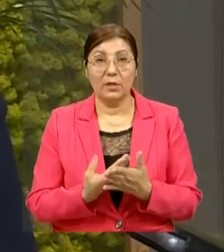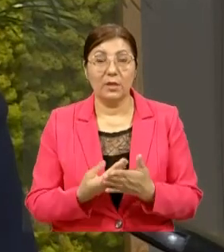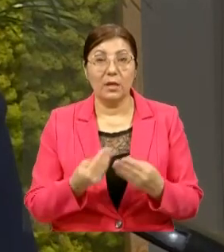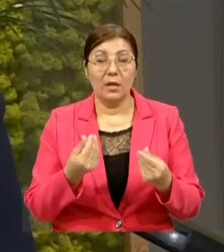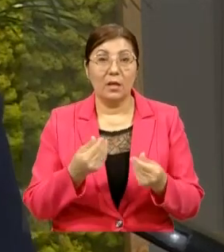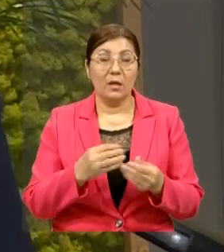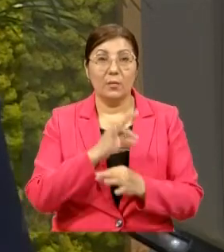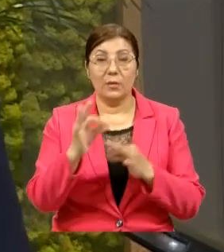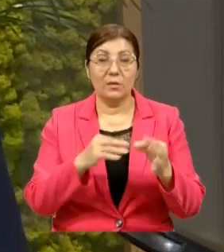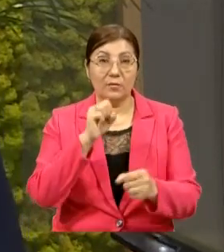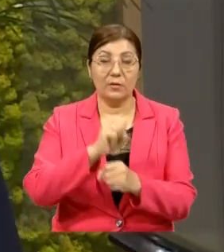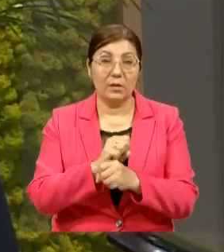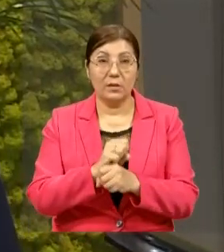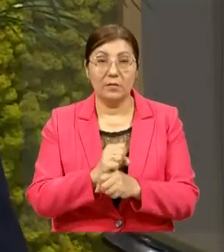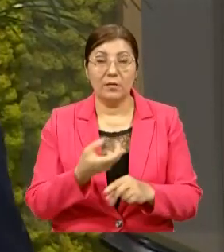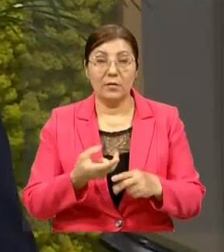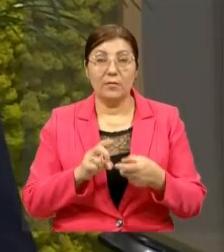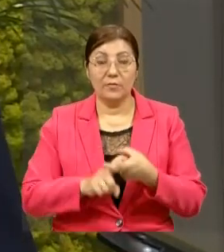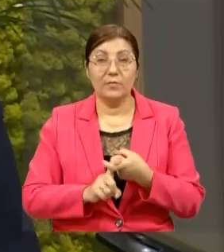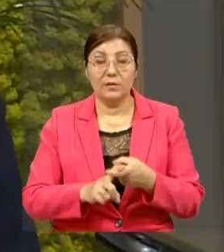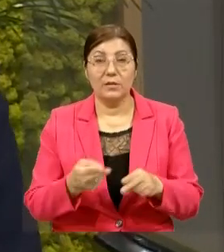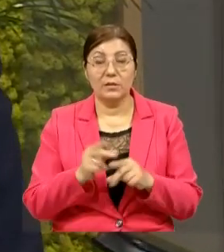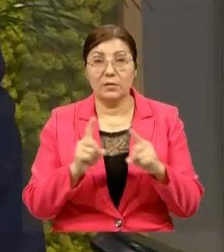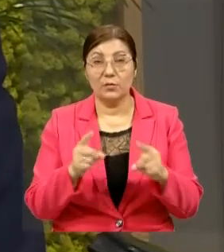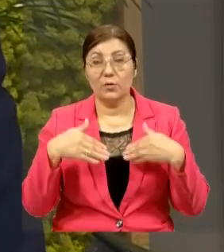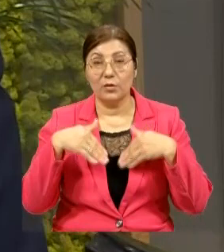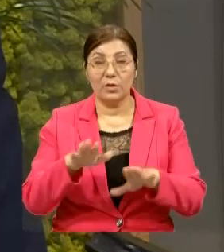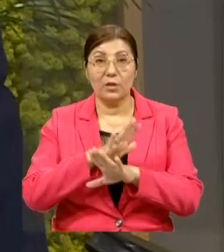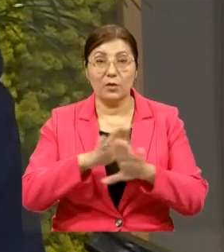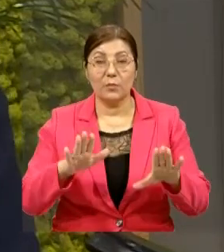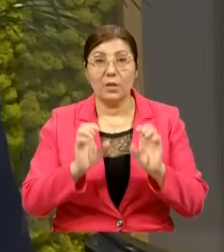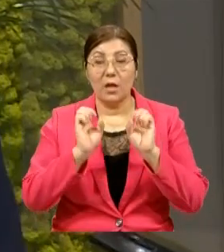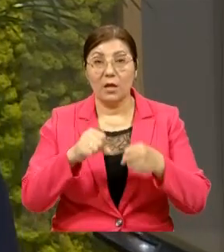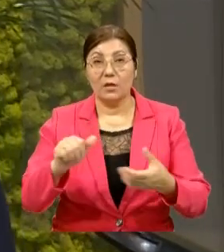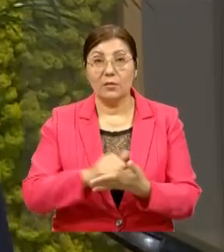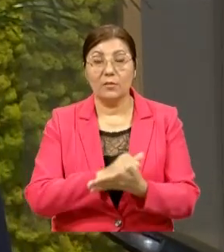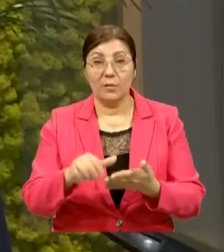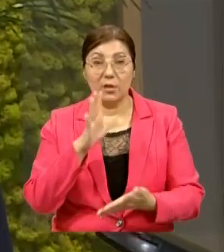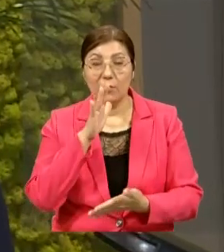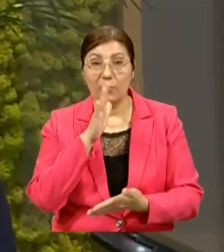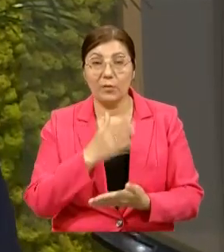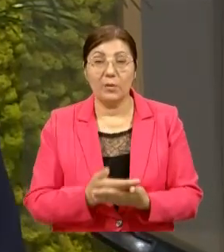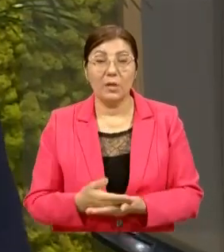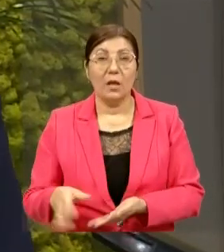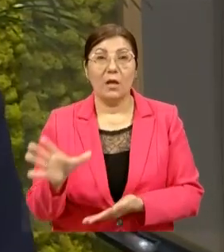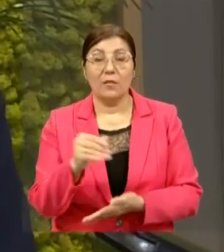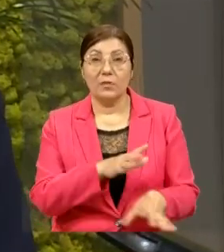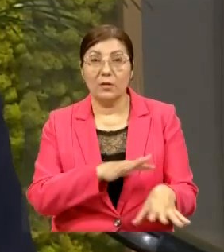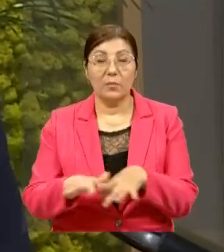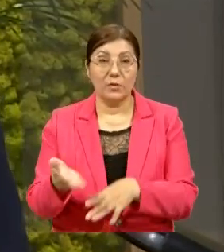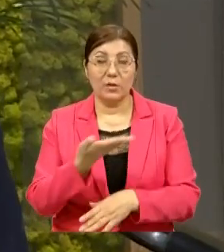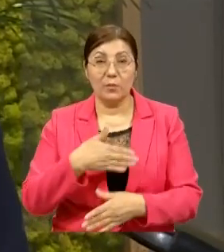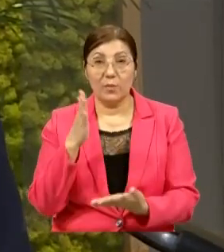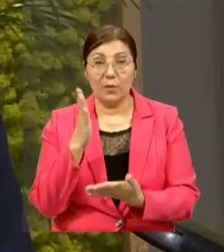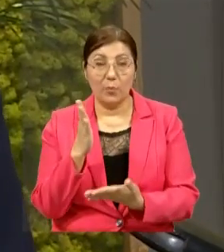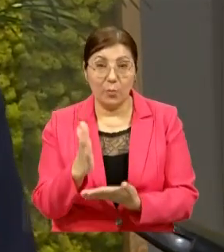проект задерживать В связи с тем что не решаются докумен вовремя поэтому все процедуры мы будем